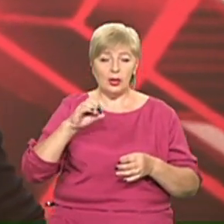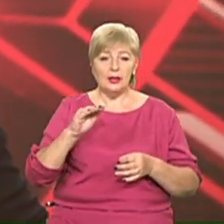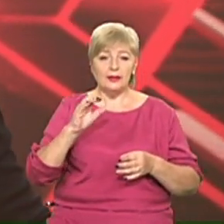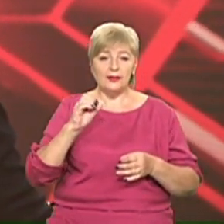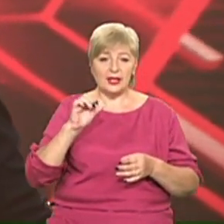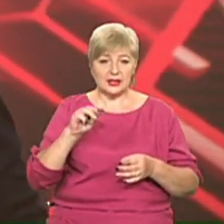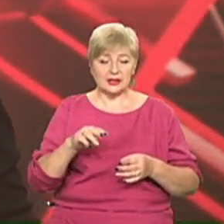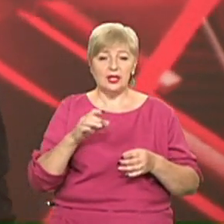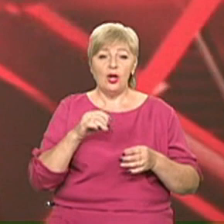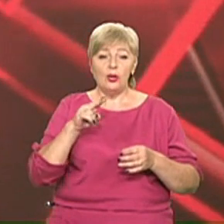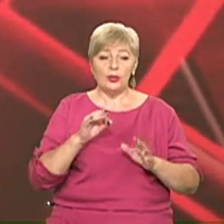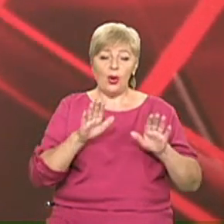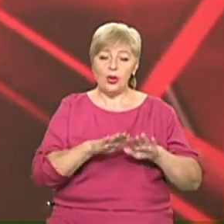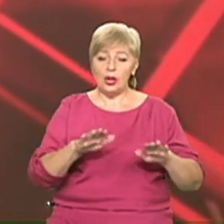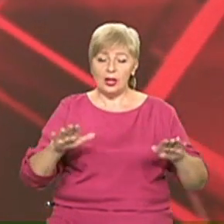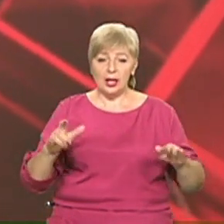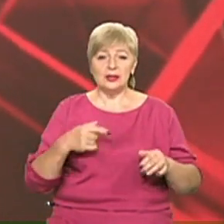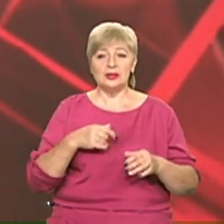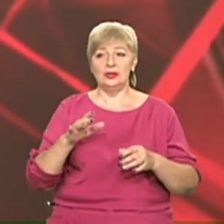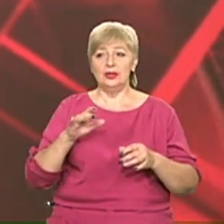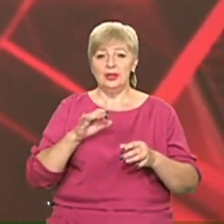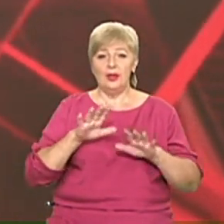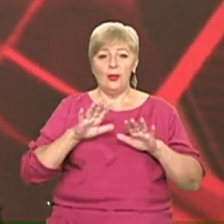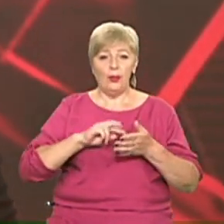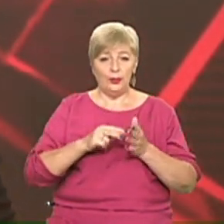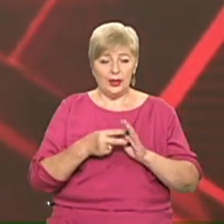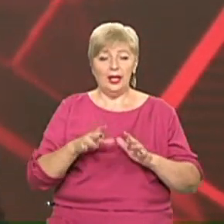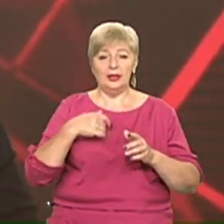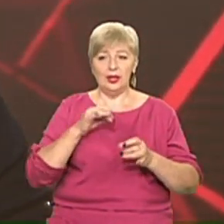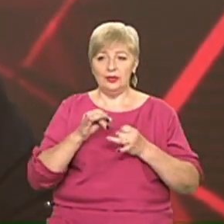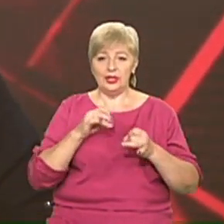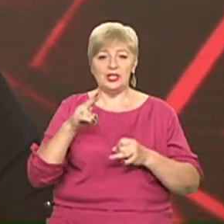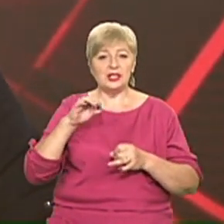локації, події та плани ми говорили з директором фестивалю Максимом Демським.